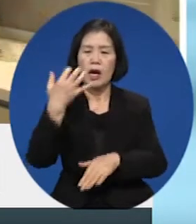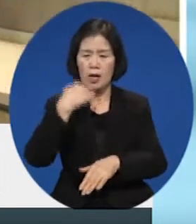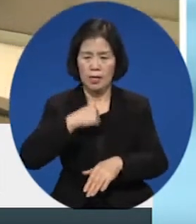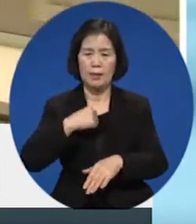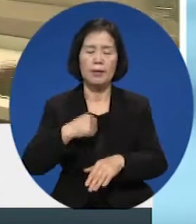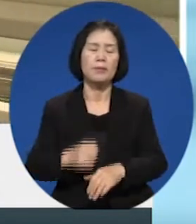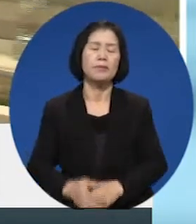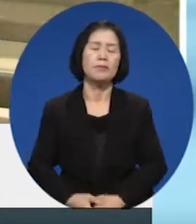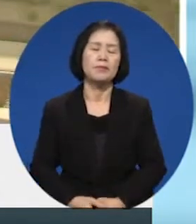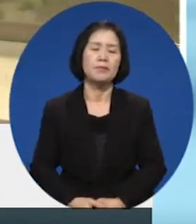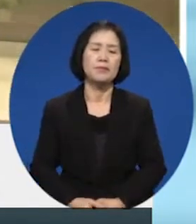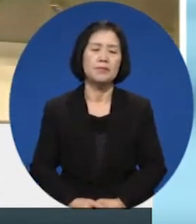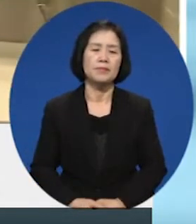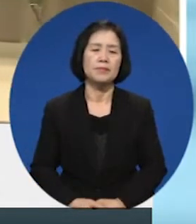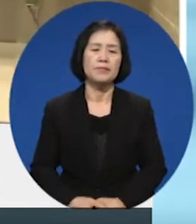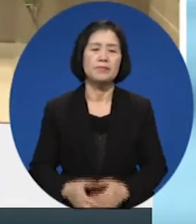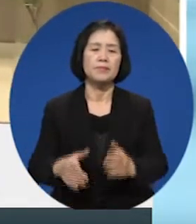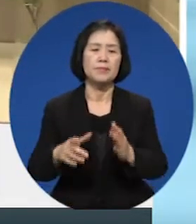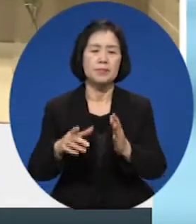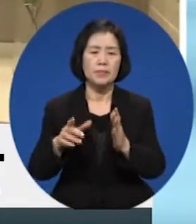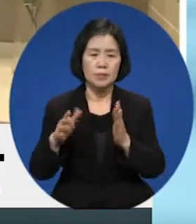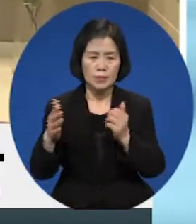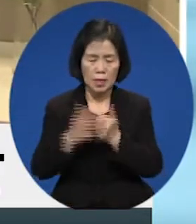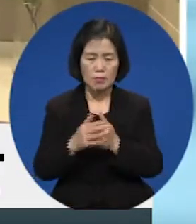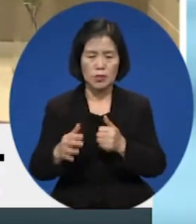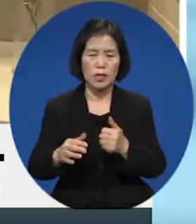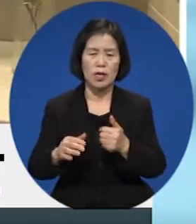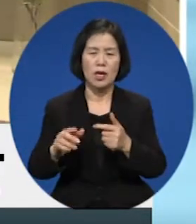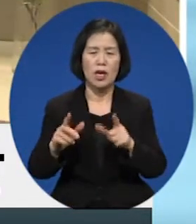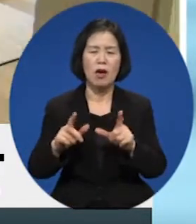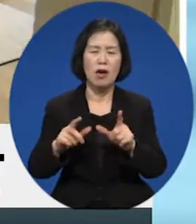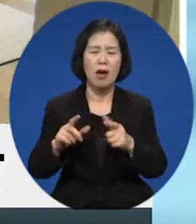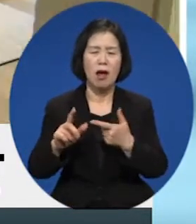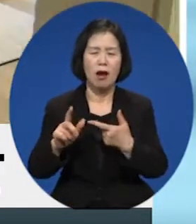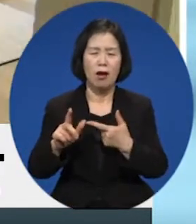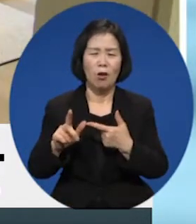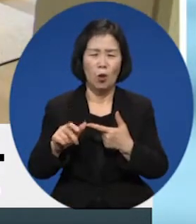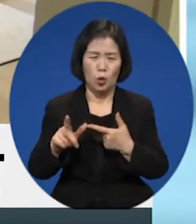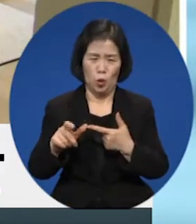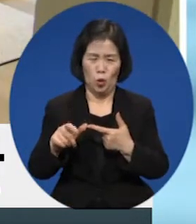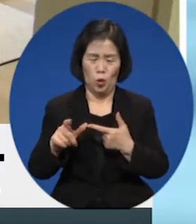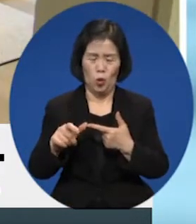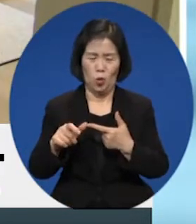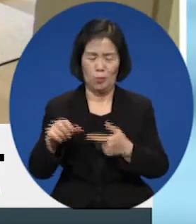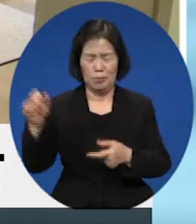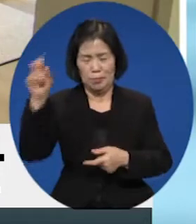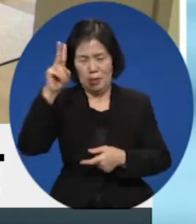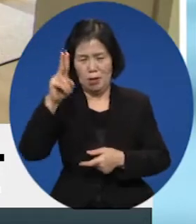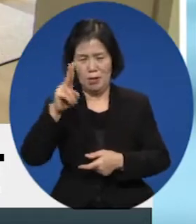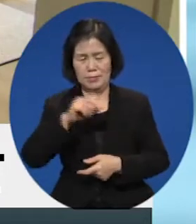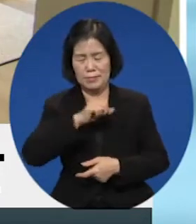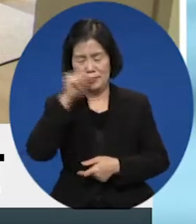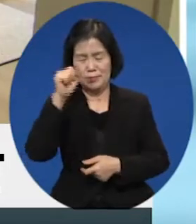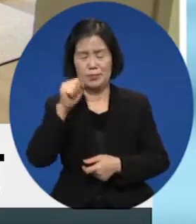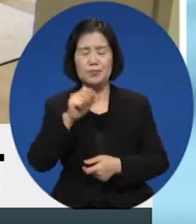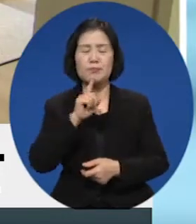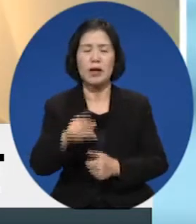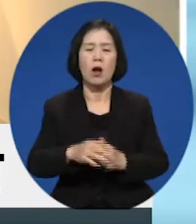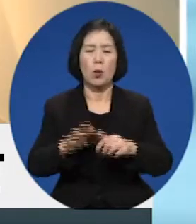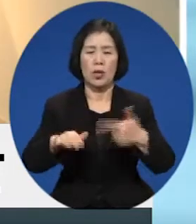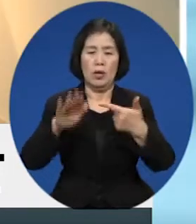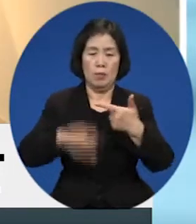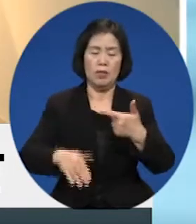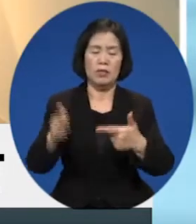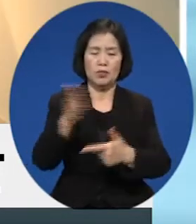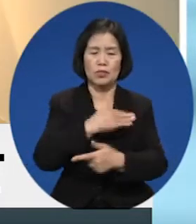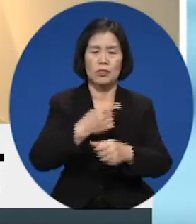것이죠 그래서 이 때문에 로또 분양 이라고 불리는 겁니다 2 부동산 업계에서는 올해 하반기부터 내년